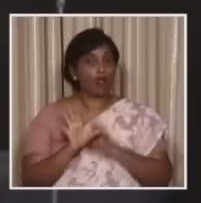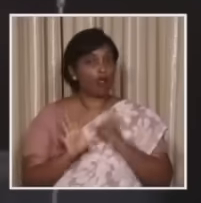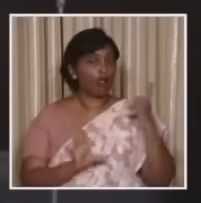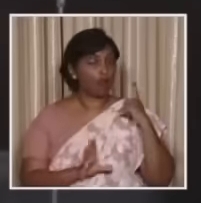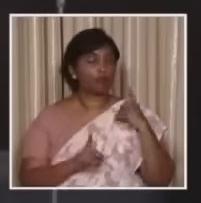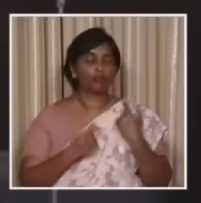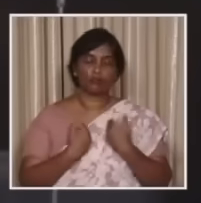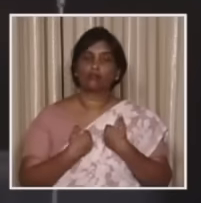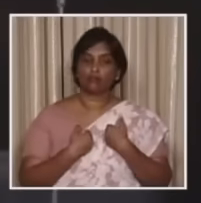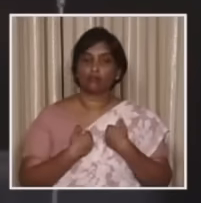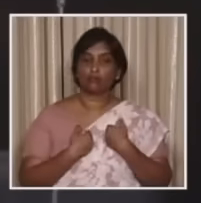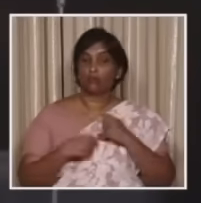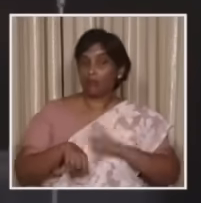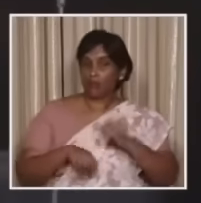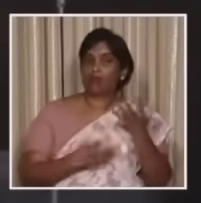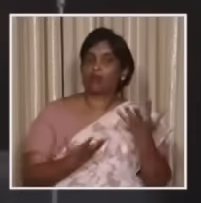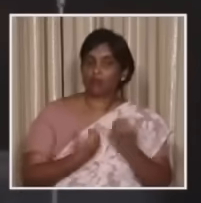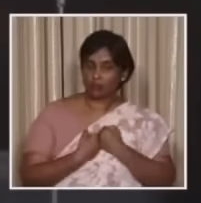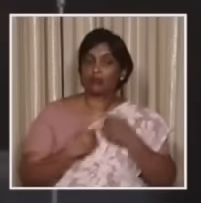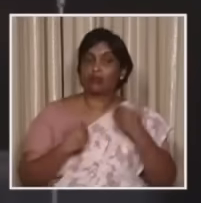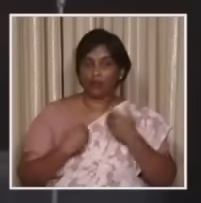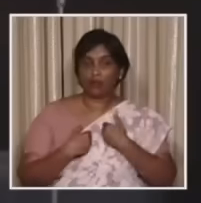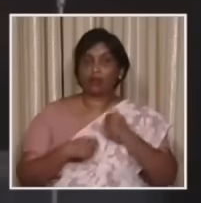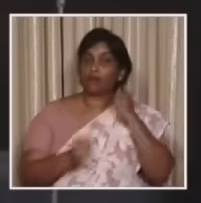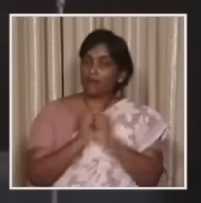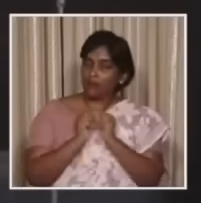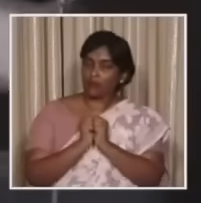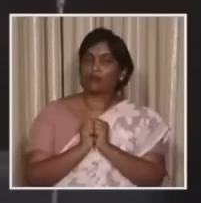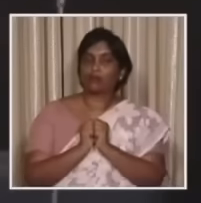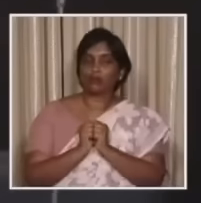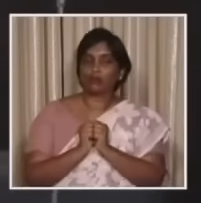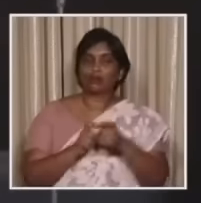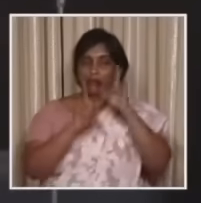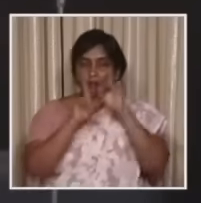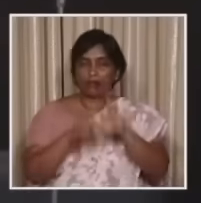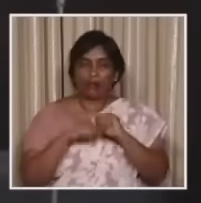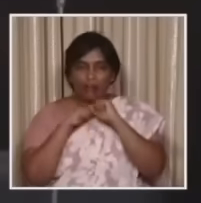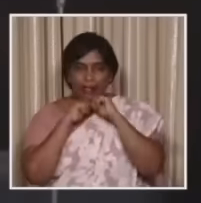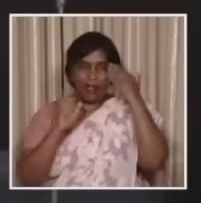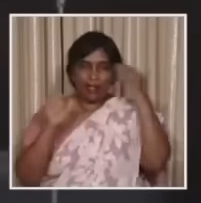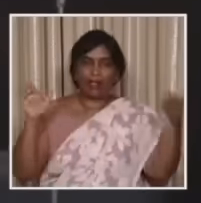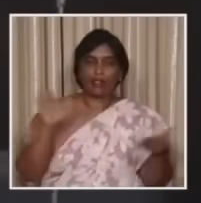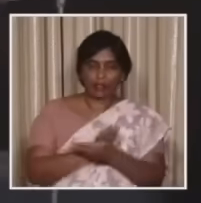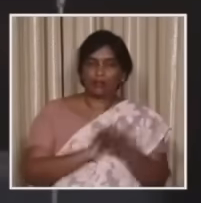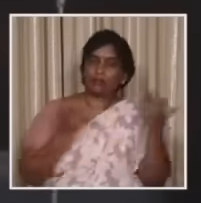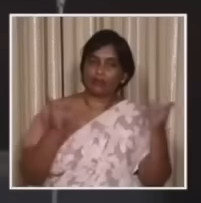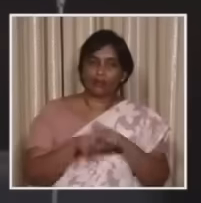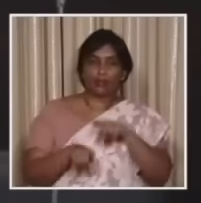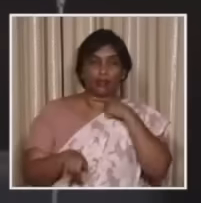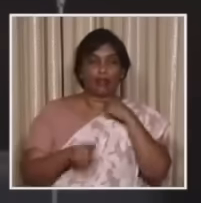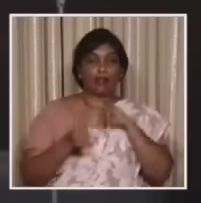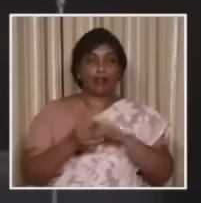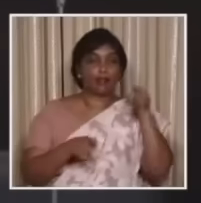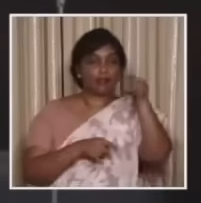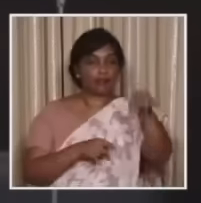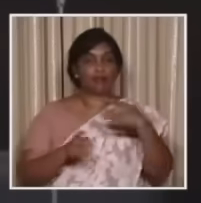නිලධාරීන් හැටියට ඒ අවදානම ගන්නවා අපි කියලා රාජකාරි කරනවා මේ වගේ හැංගිලා ඇඳයට ඉඳලා ඒ වුණත් නම් ලේකම්ම දාලා